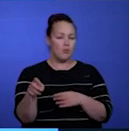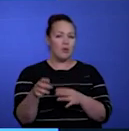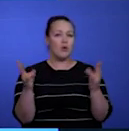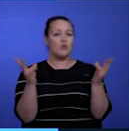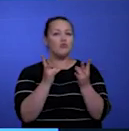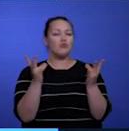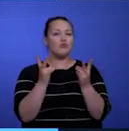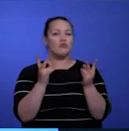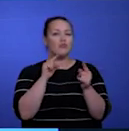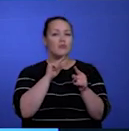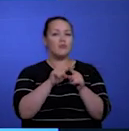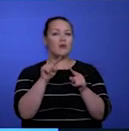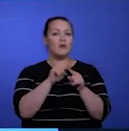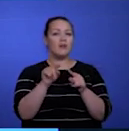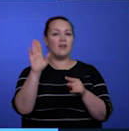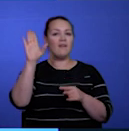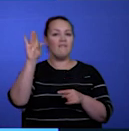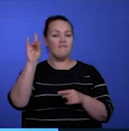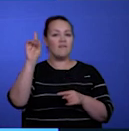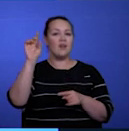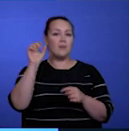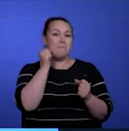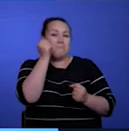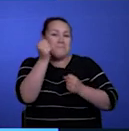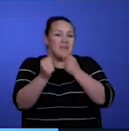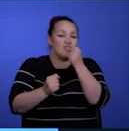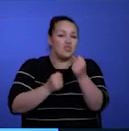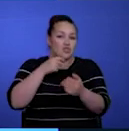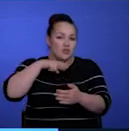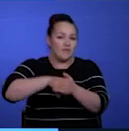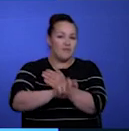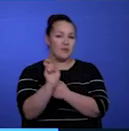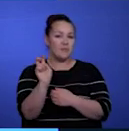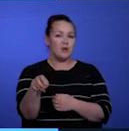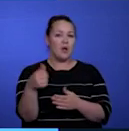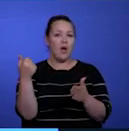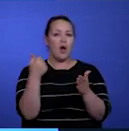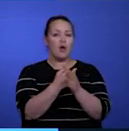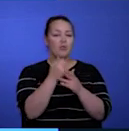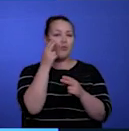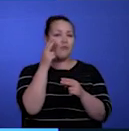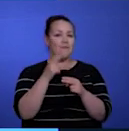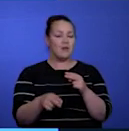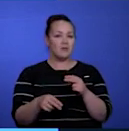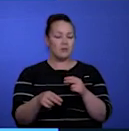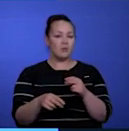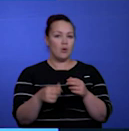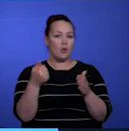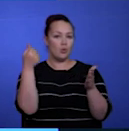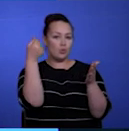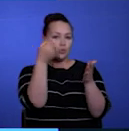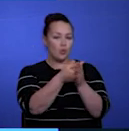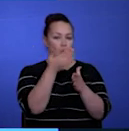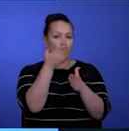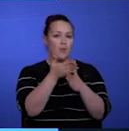скорее вы пишите правильно а вот до финиша предлог доном подсказывает нужную